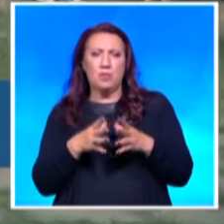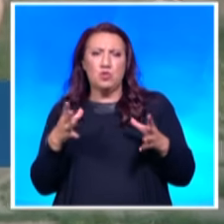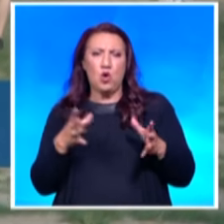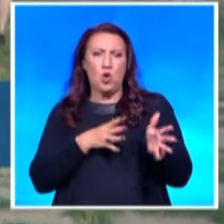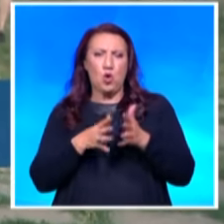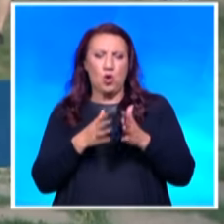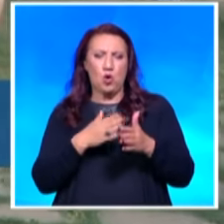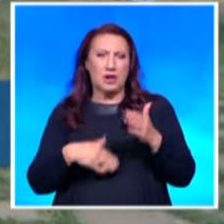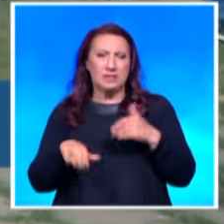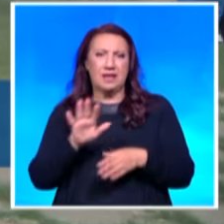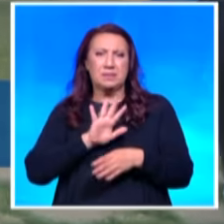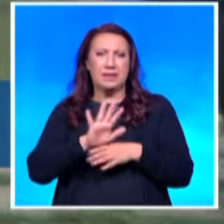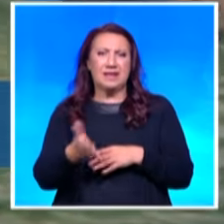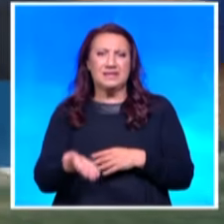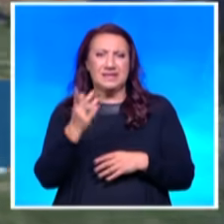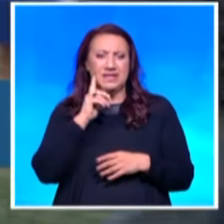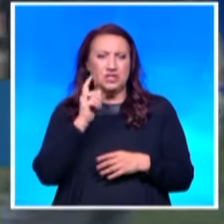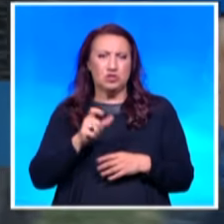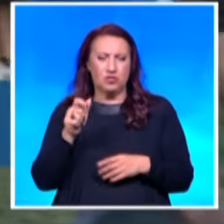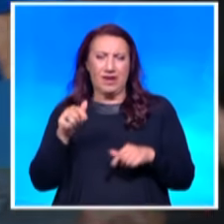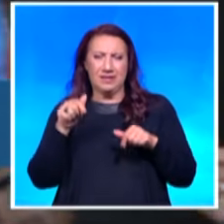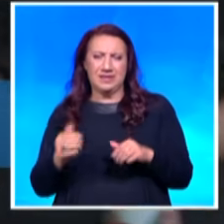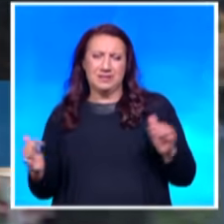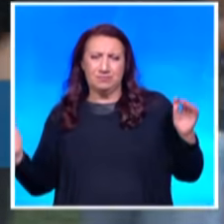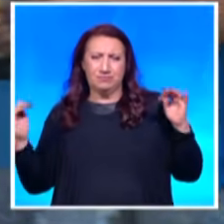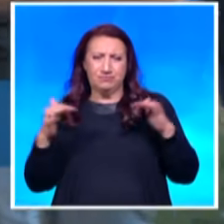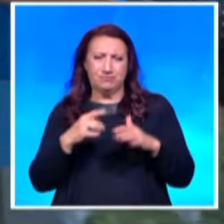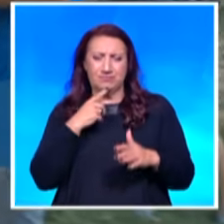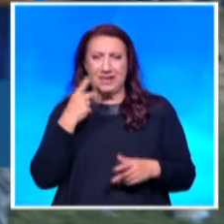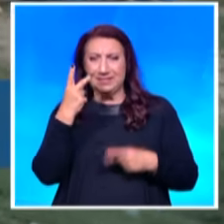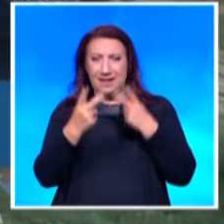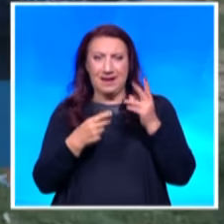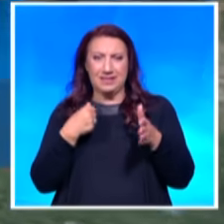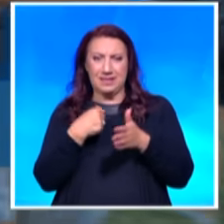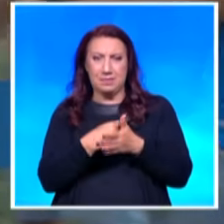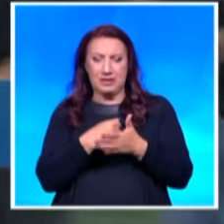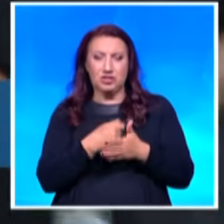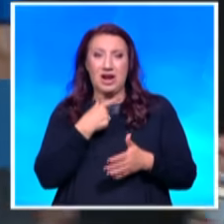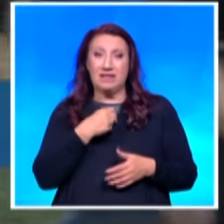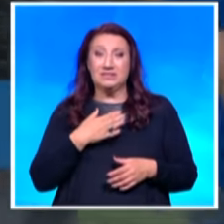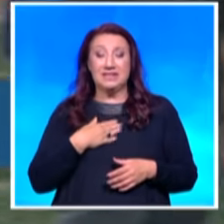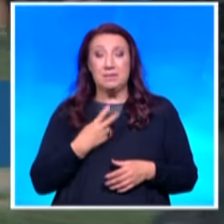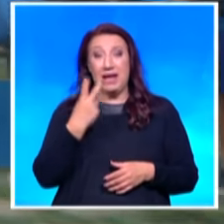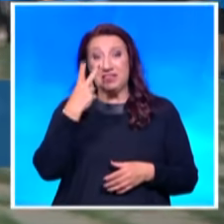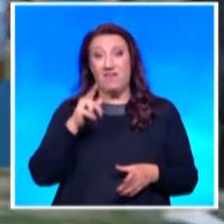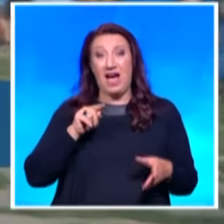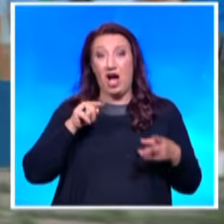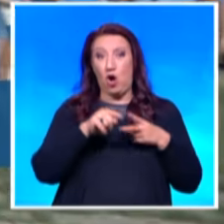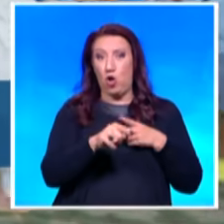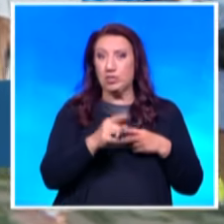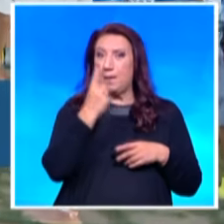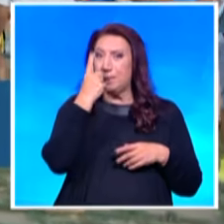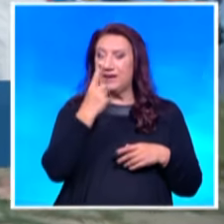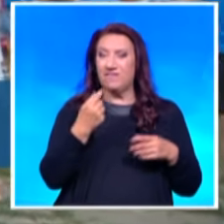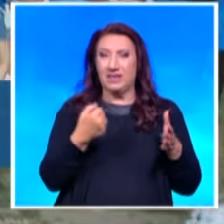от 15 000 души днес ще подкрепят Левски, които имат преднина от 2 гола преди след първия матч,